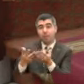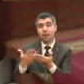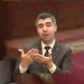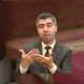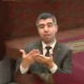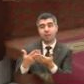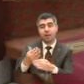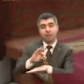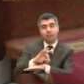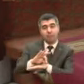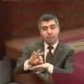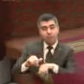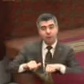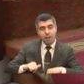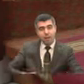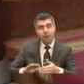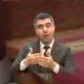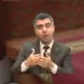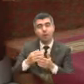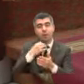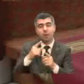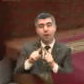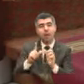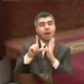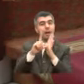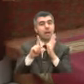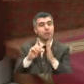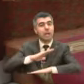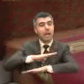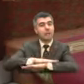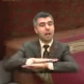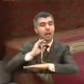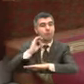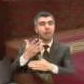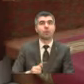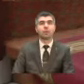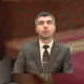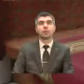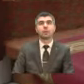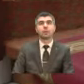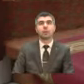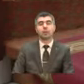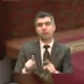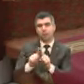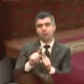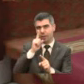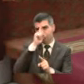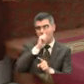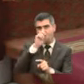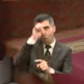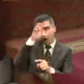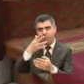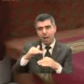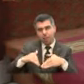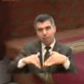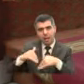المصالح الأطراف الأخرى من جهة المقاولة وكذلك من جهة الوزارة. هاد بالنسبة لهذا ديال وتزم غنحلوه الآن، حنا